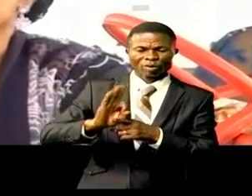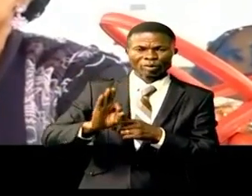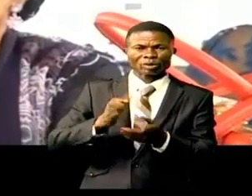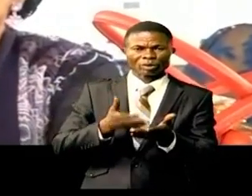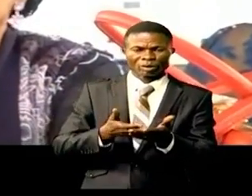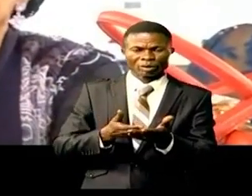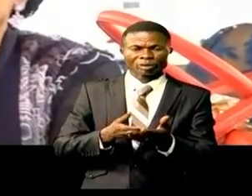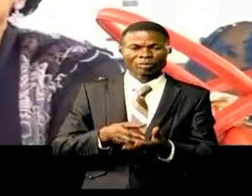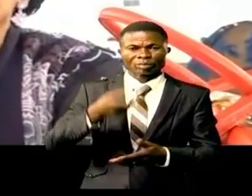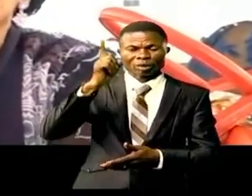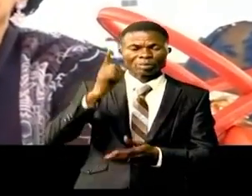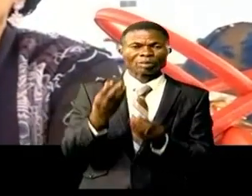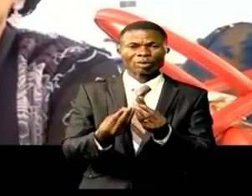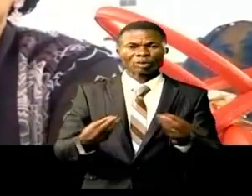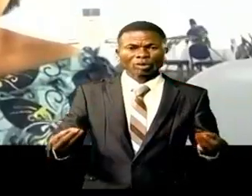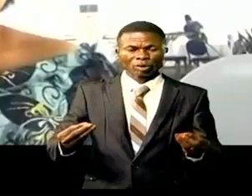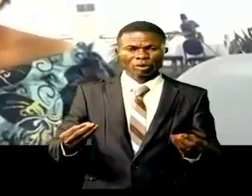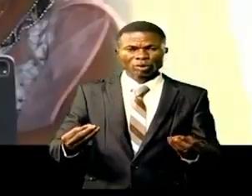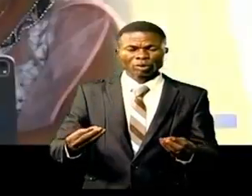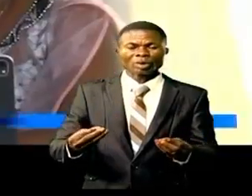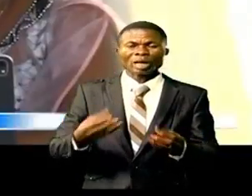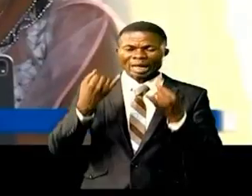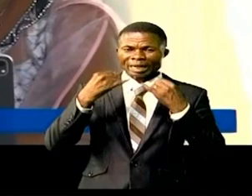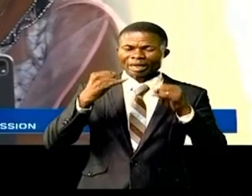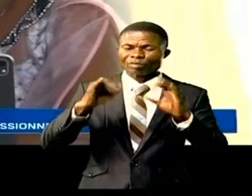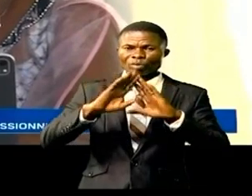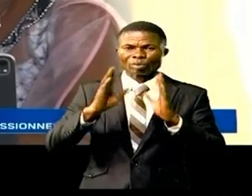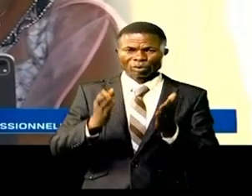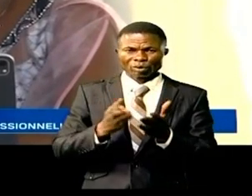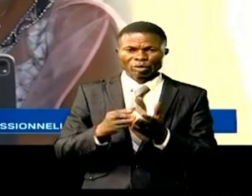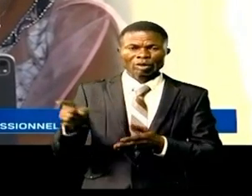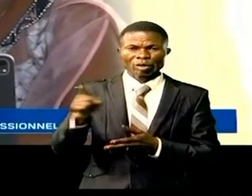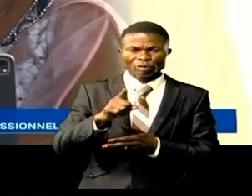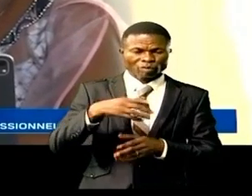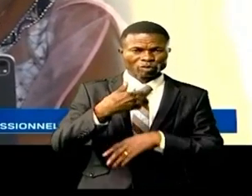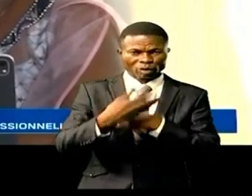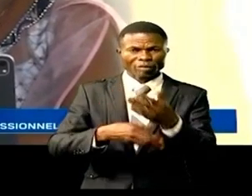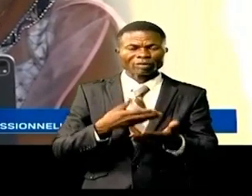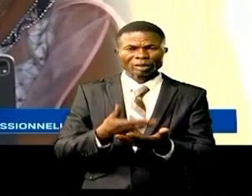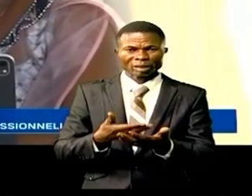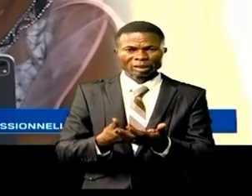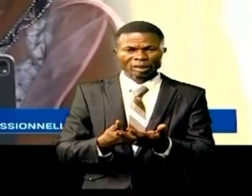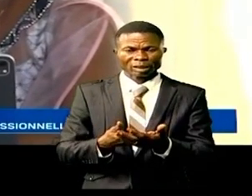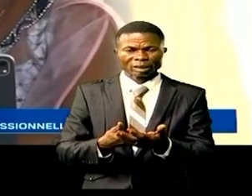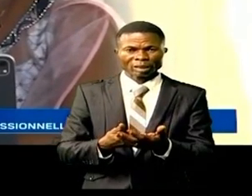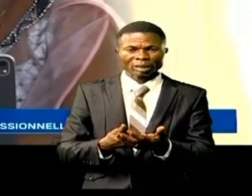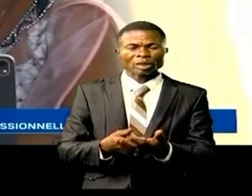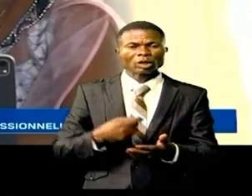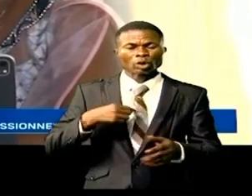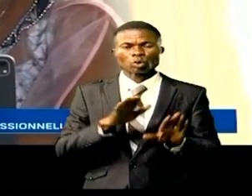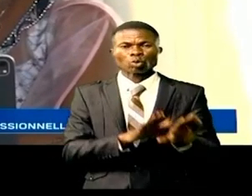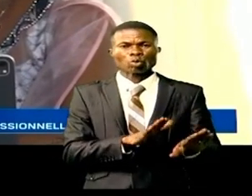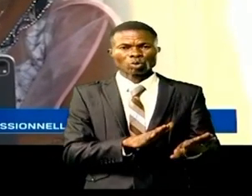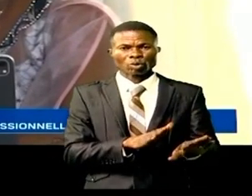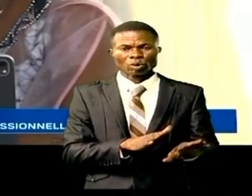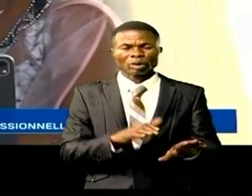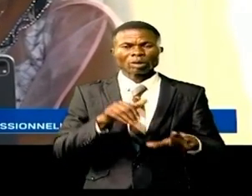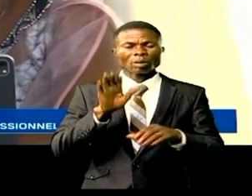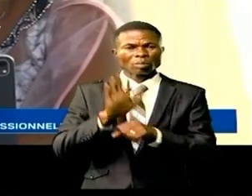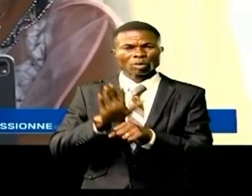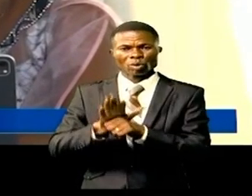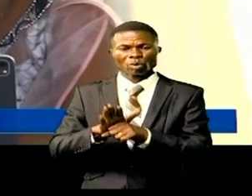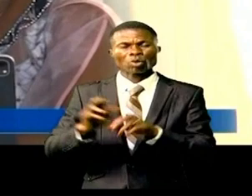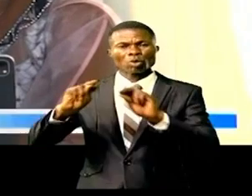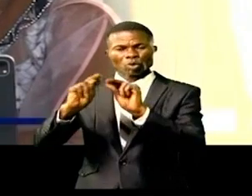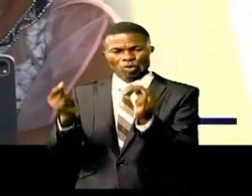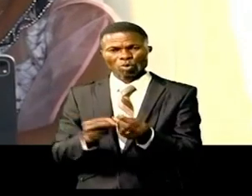Le premier résultat des collectes des données que vous allez effectuer sont vivement attendus par nos différentes